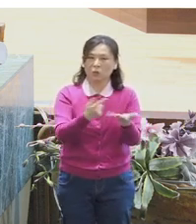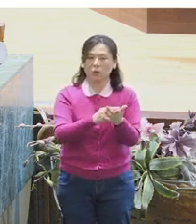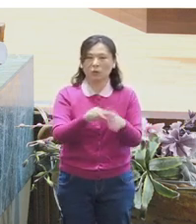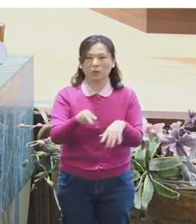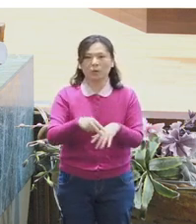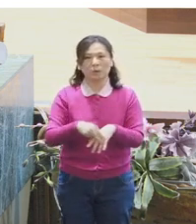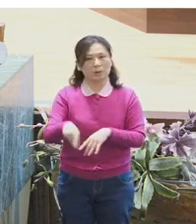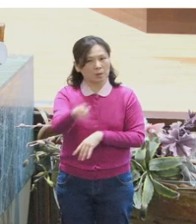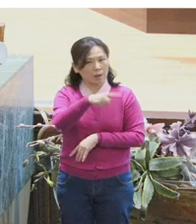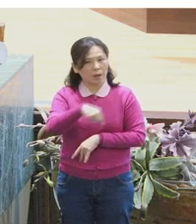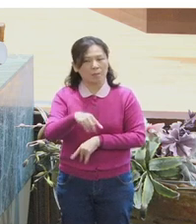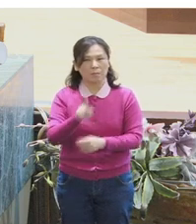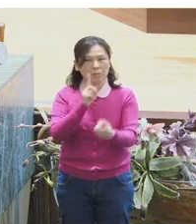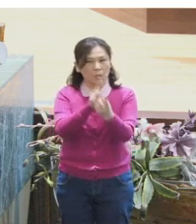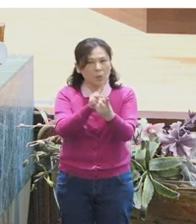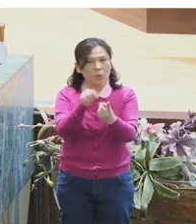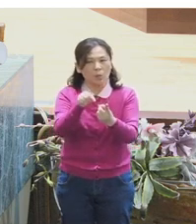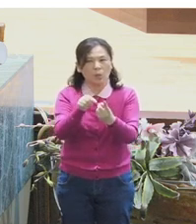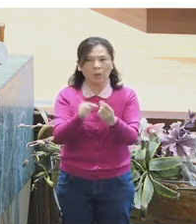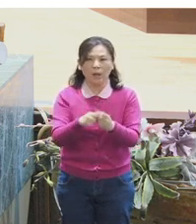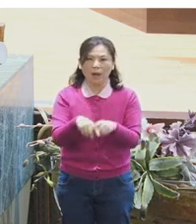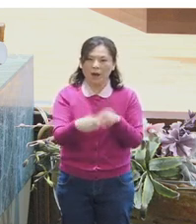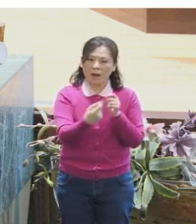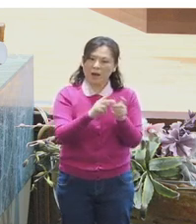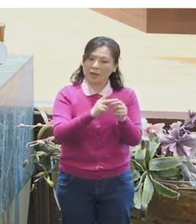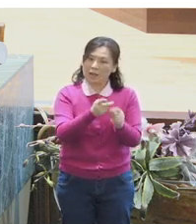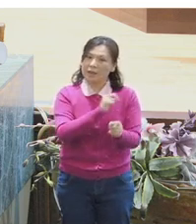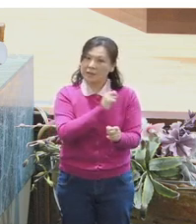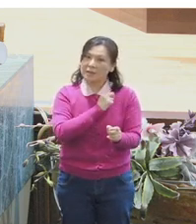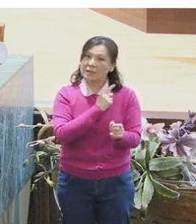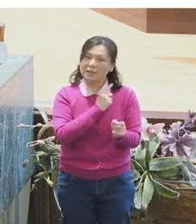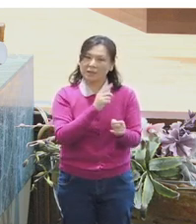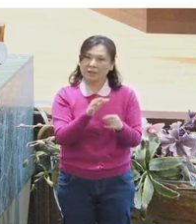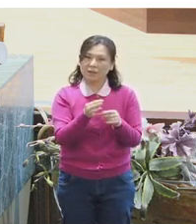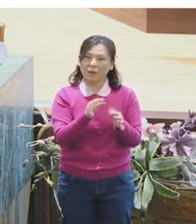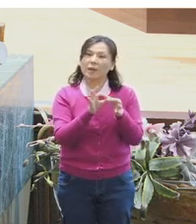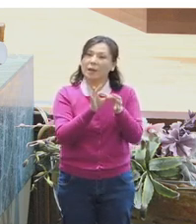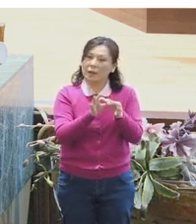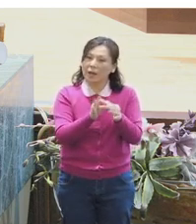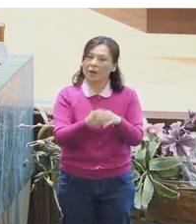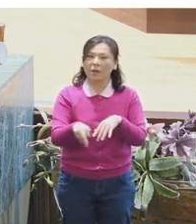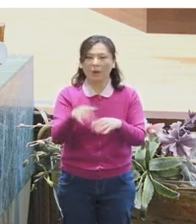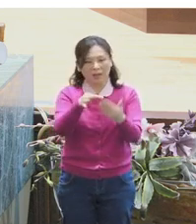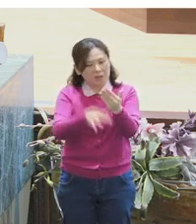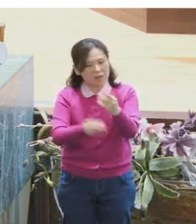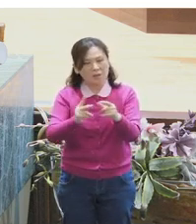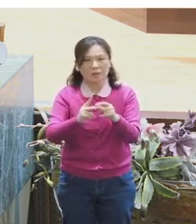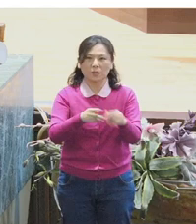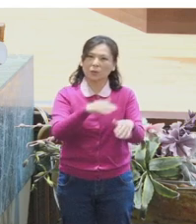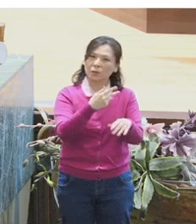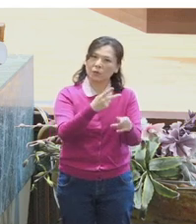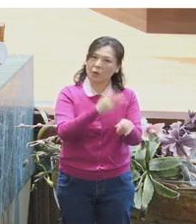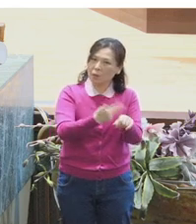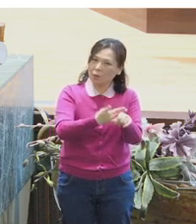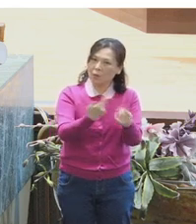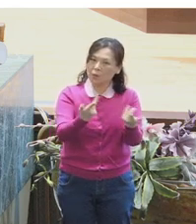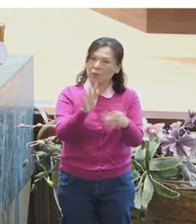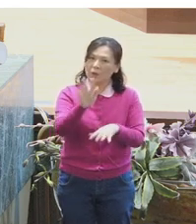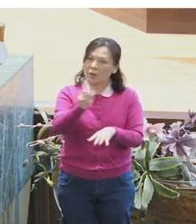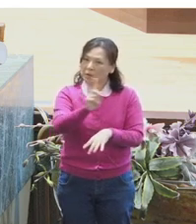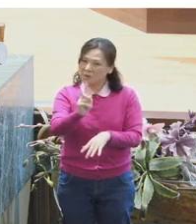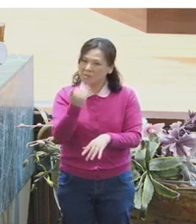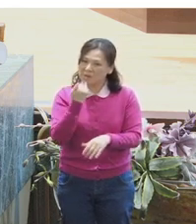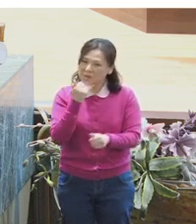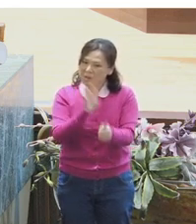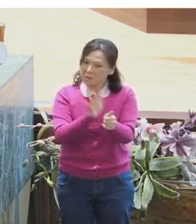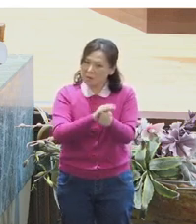度，他们所面对的切身的制度跟工具上，有什么样的事情可以达成，帮助他们